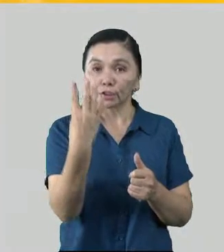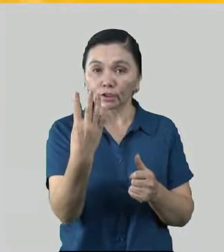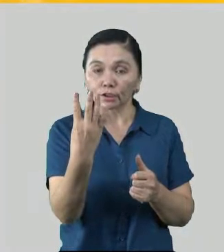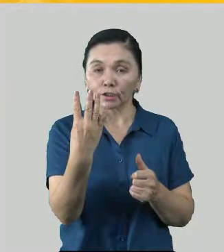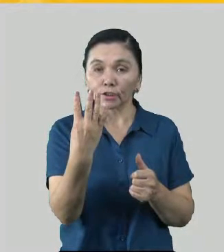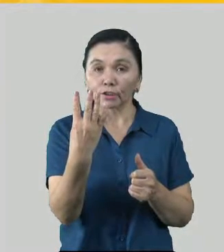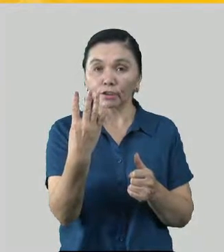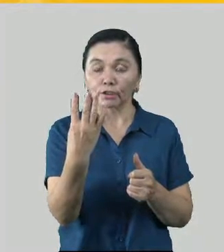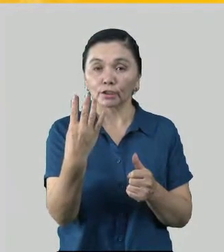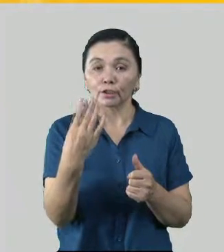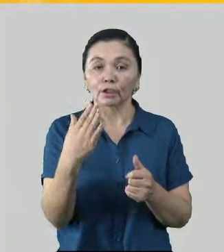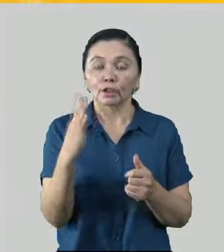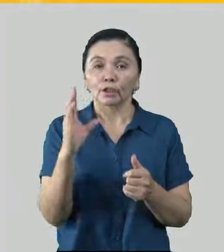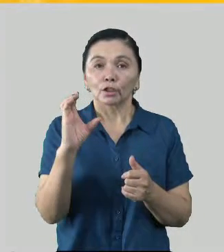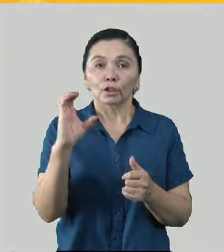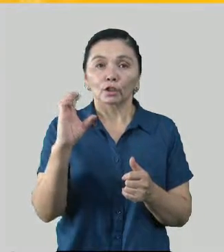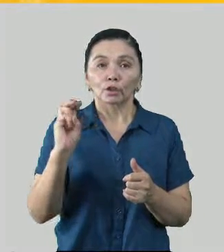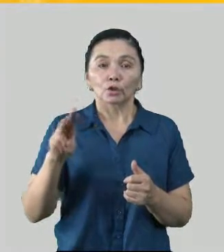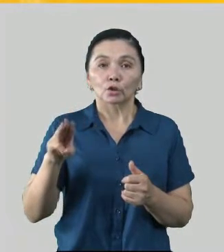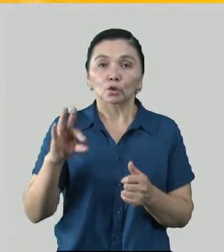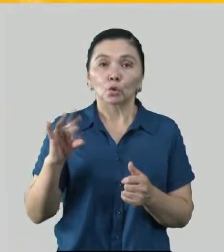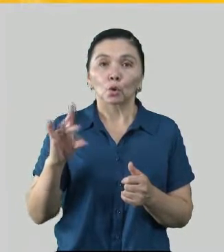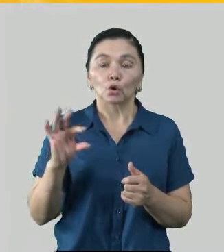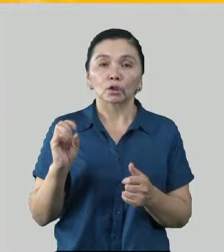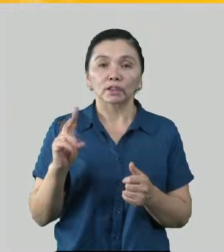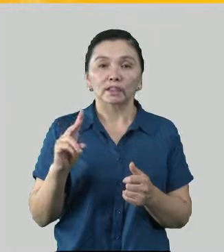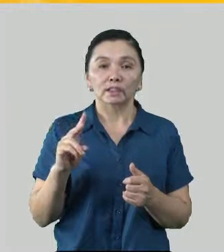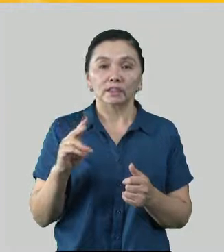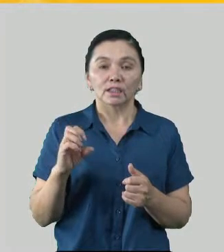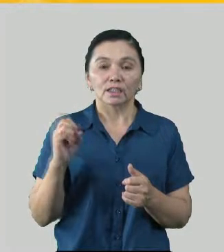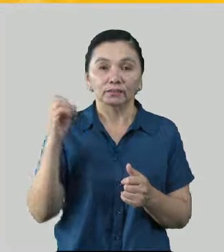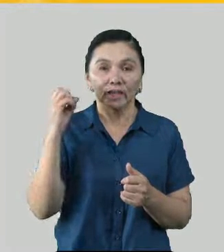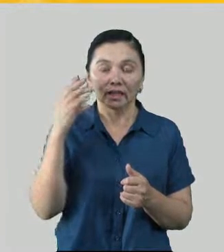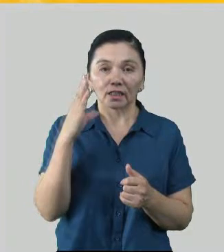четыре стороны света.